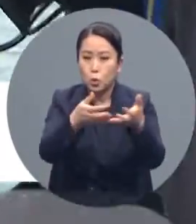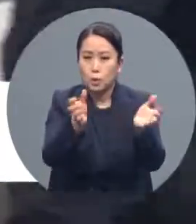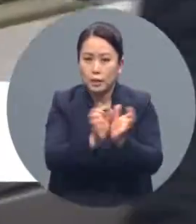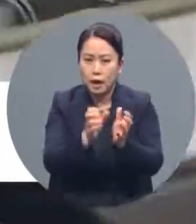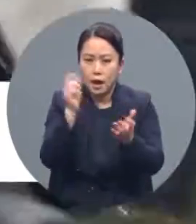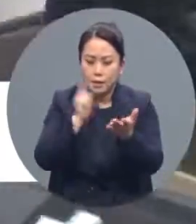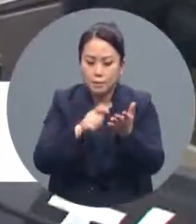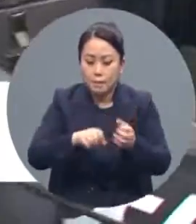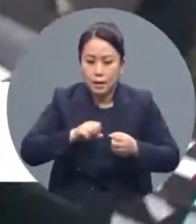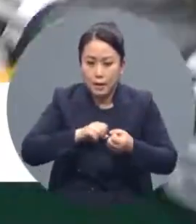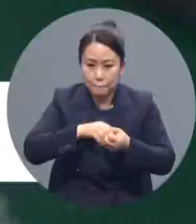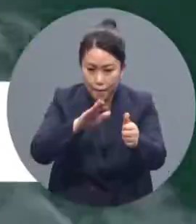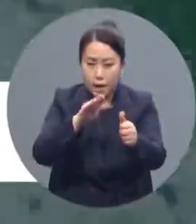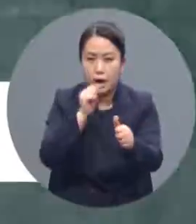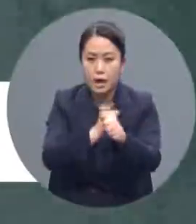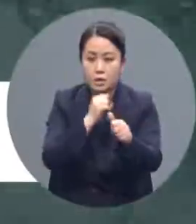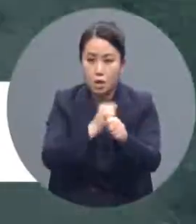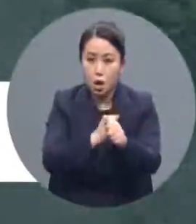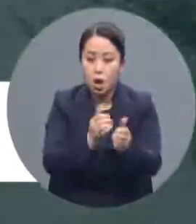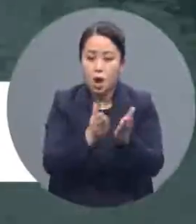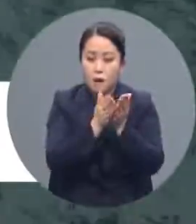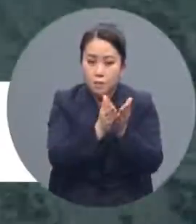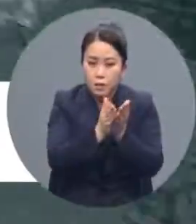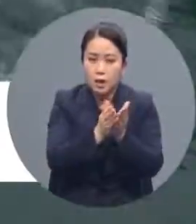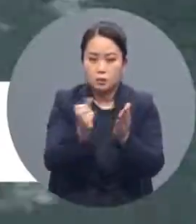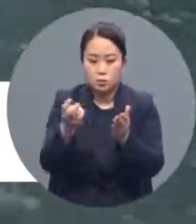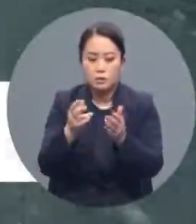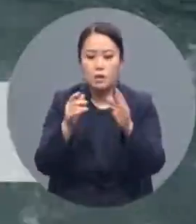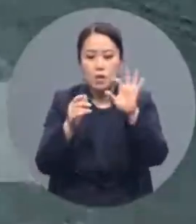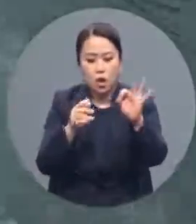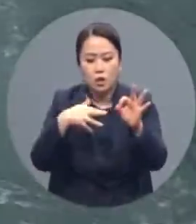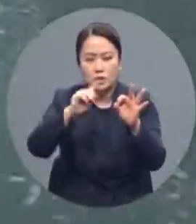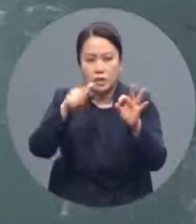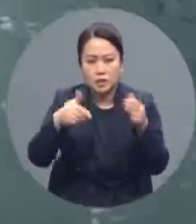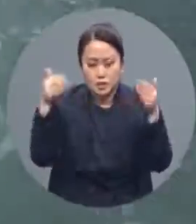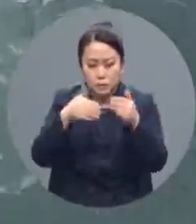잠수요원과 민간선박 10척을 동원해 집중 수색작업을 벌이고 있습니다.